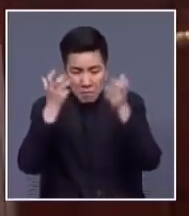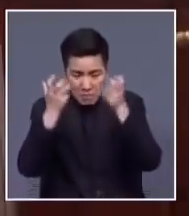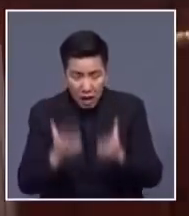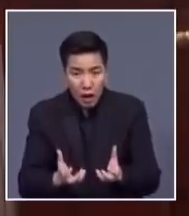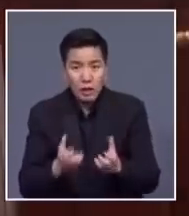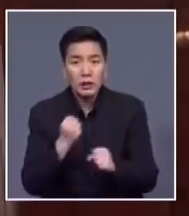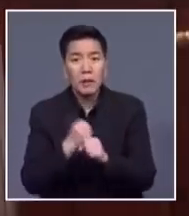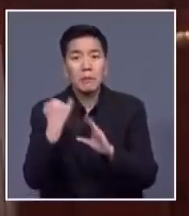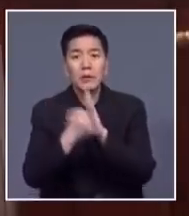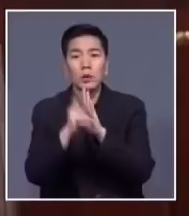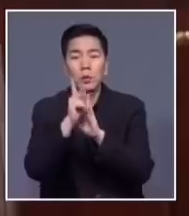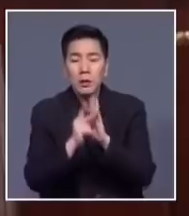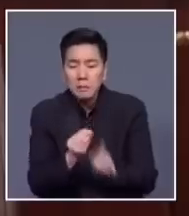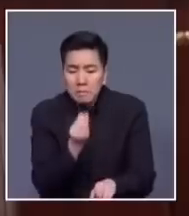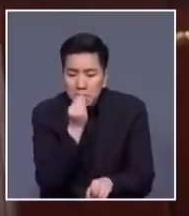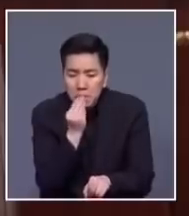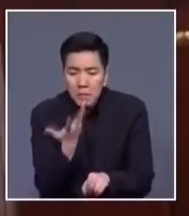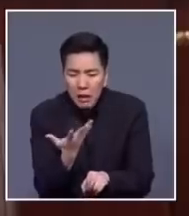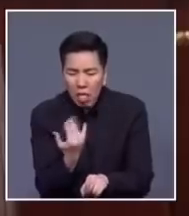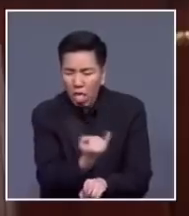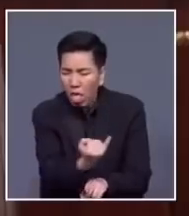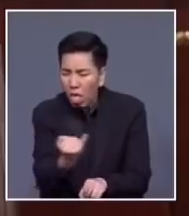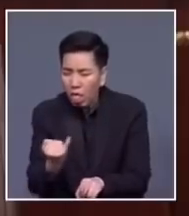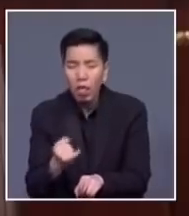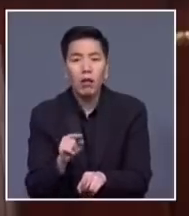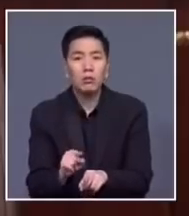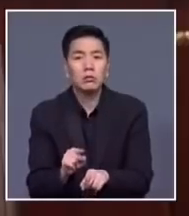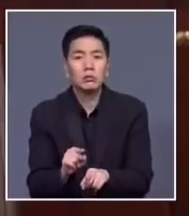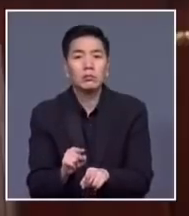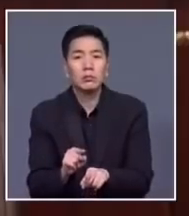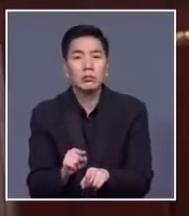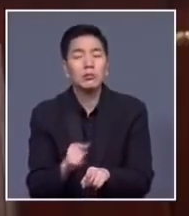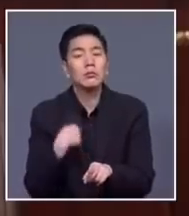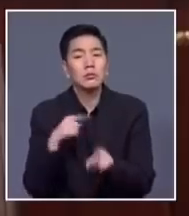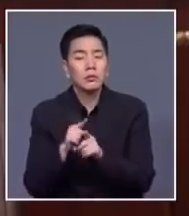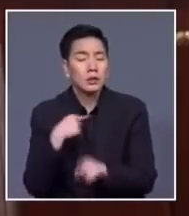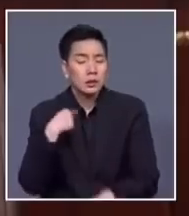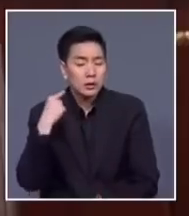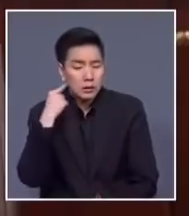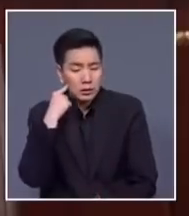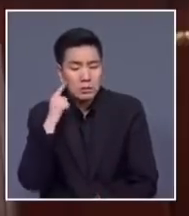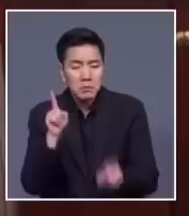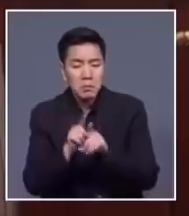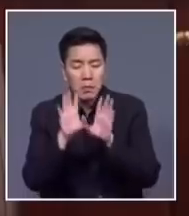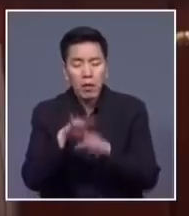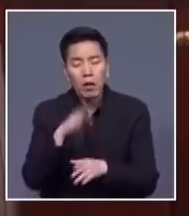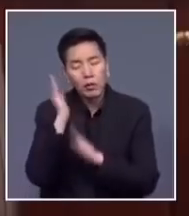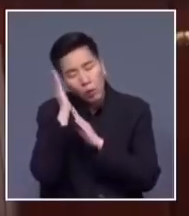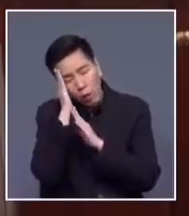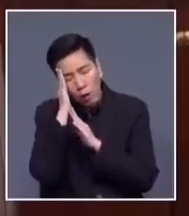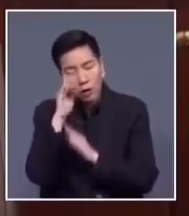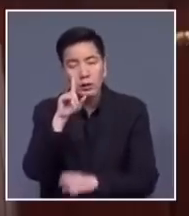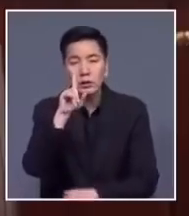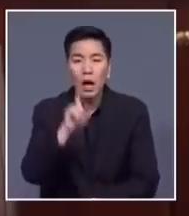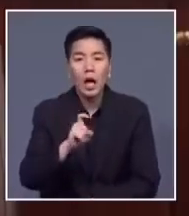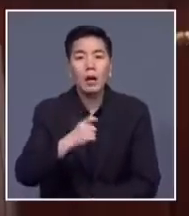ความที่ทำงานอย่างผิดกฎหมายอาหารการกินก ็ไม่ดี ก็ปรากฏว่าอย่างที่เราเคยได้ยินบ่อยๆเป็นลักษณะของการไหลตายบางทีทำง